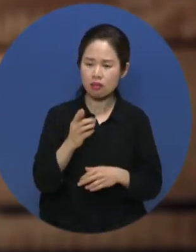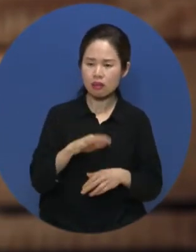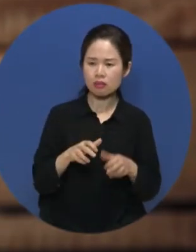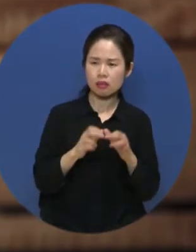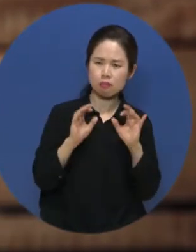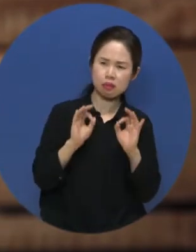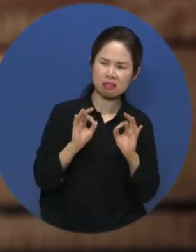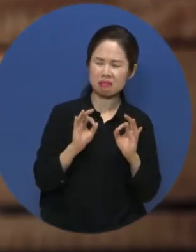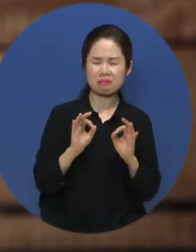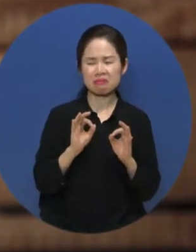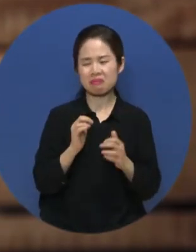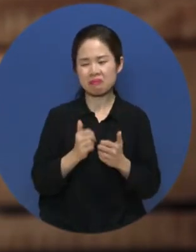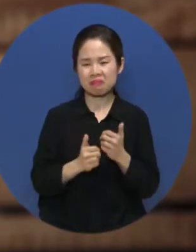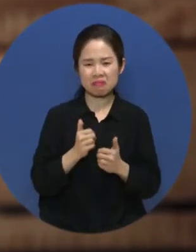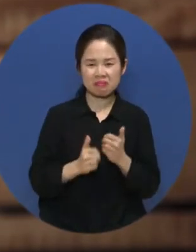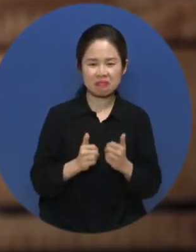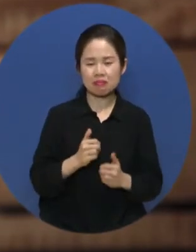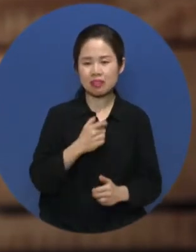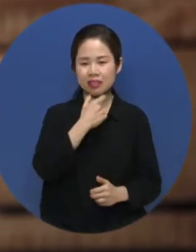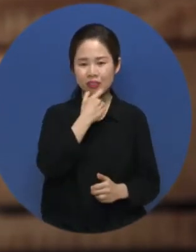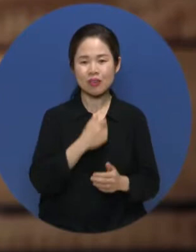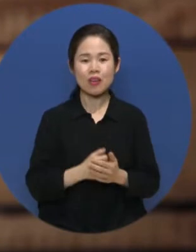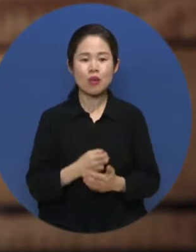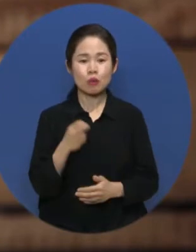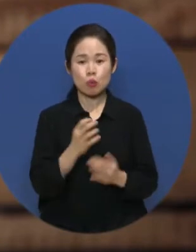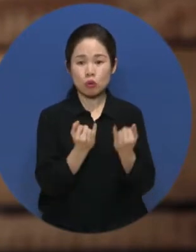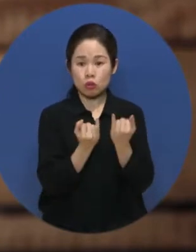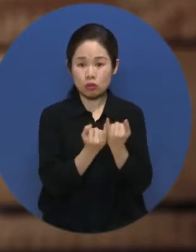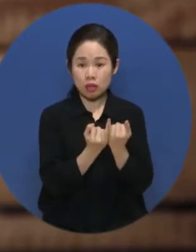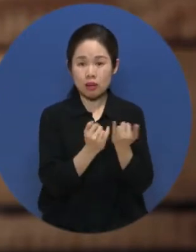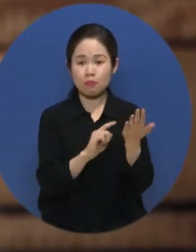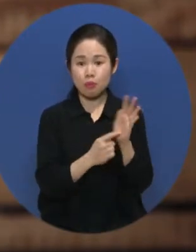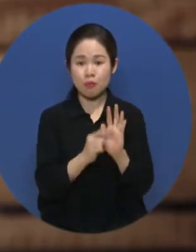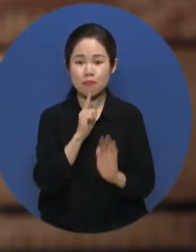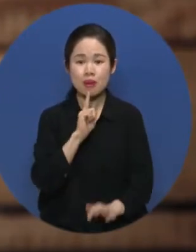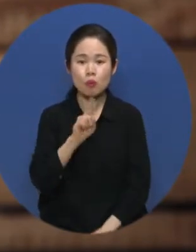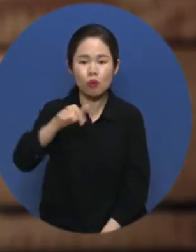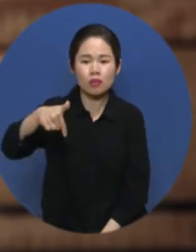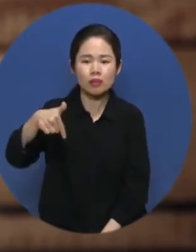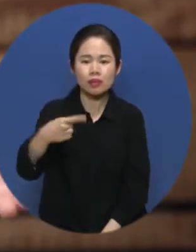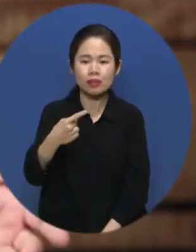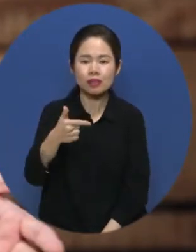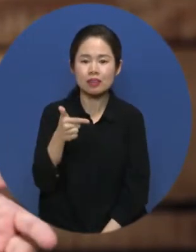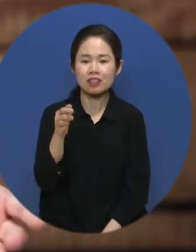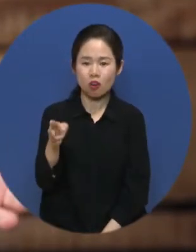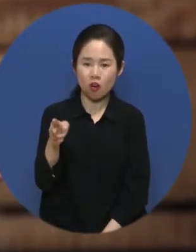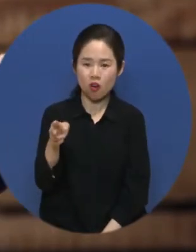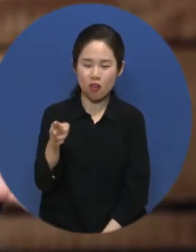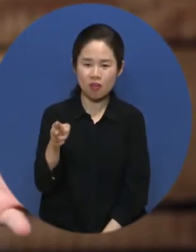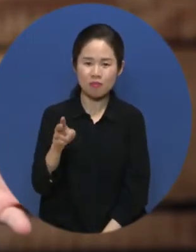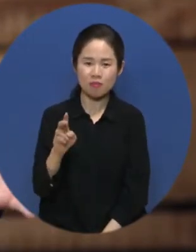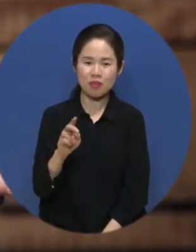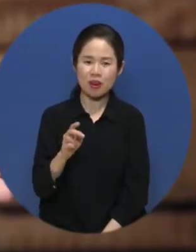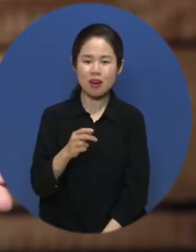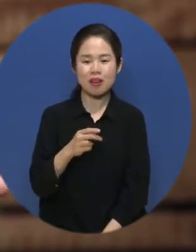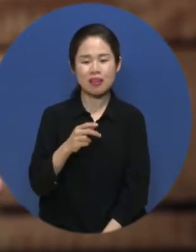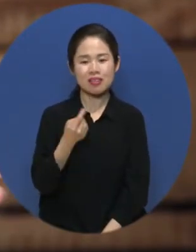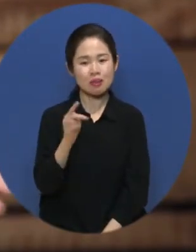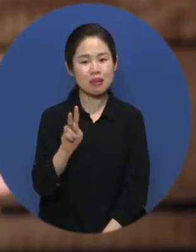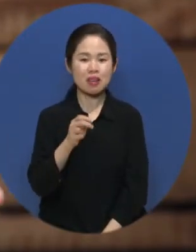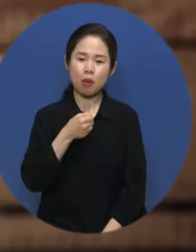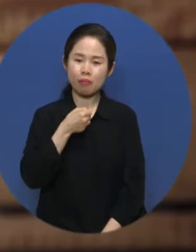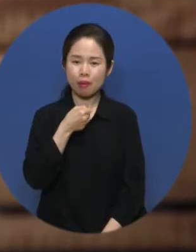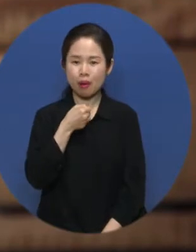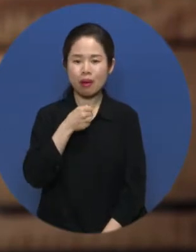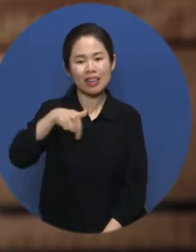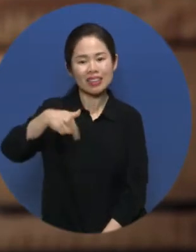않다라는 거예요. 또 여성을 지칭하는 표현들 중에서도 그녀라는 표현이 있죠. 우리 사회자분도 그녀가 누가 이렇게